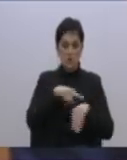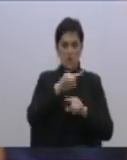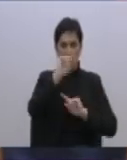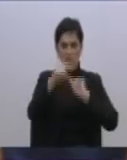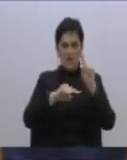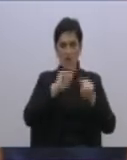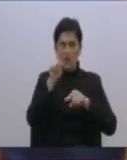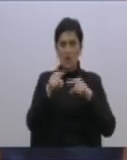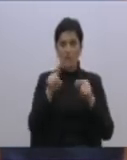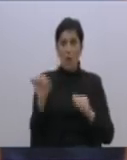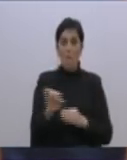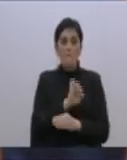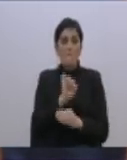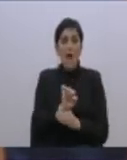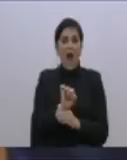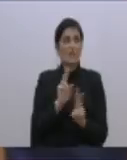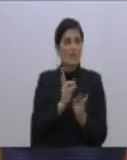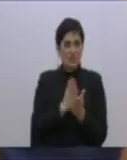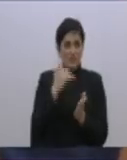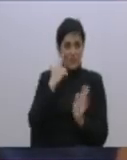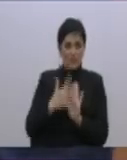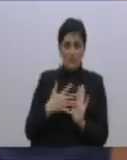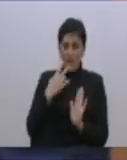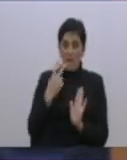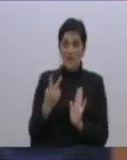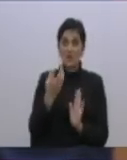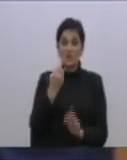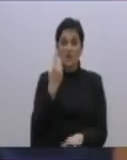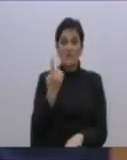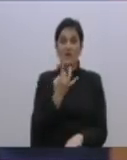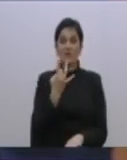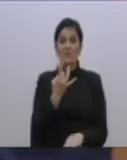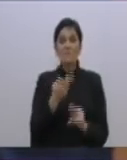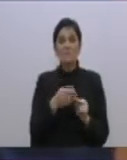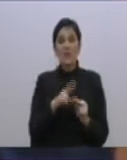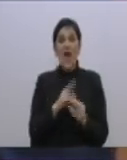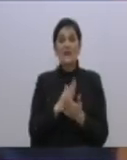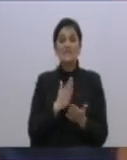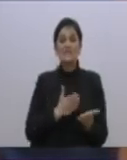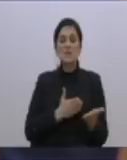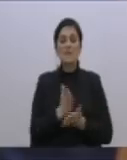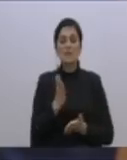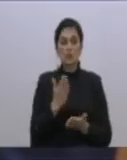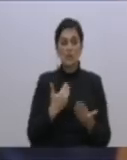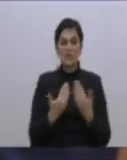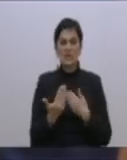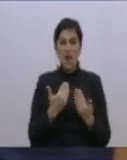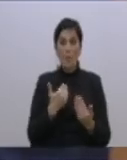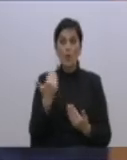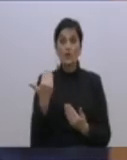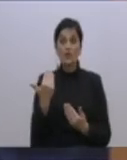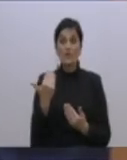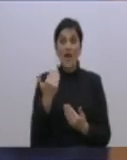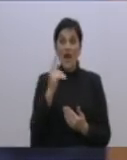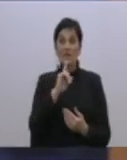daisva. Paralizebuli vin aris ki khvdebi ager. Asa rom kidev ertkhel. Es ari printsipuli damokidebuleba. Tkven rasats aket